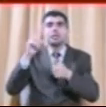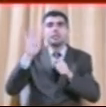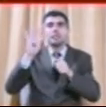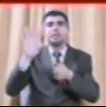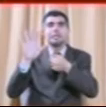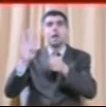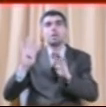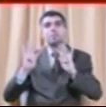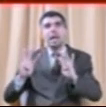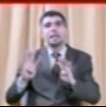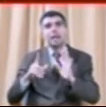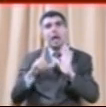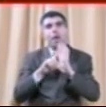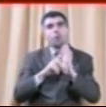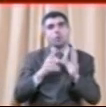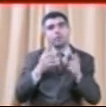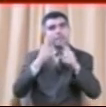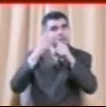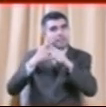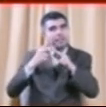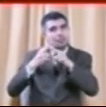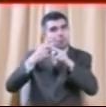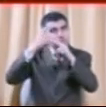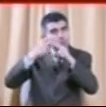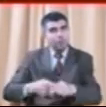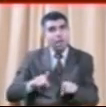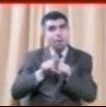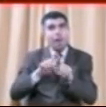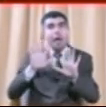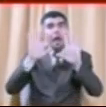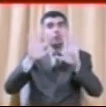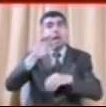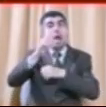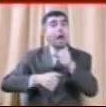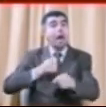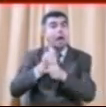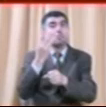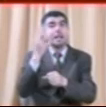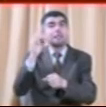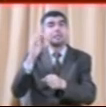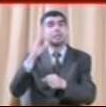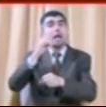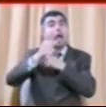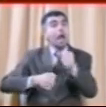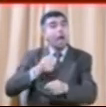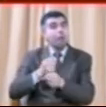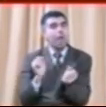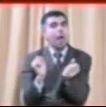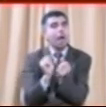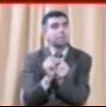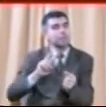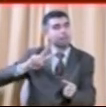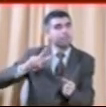487 488 بعقوبات جنائية تتراوح بين 10 سنوات و 30 سنة. طبعاً الذي يحصل هو أنه أحياناً